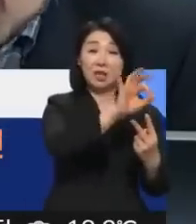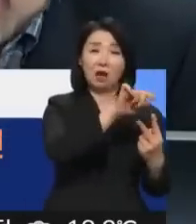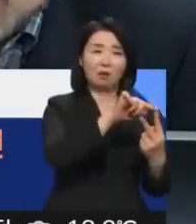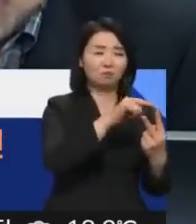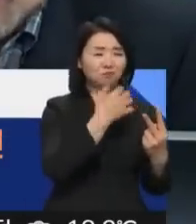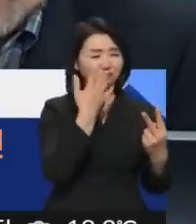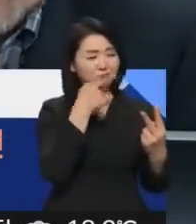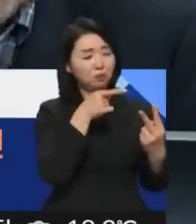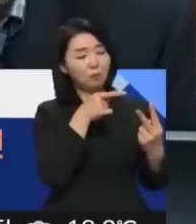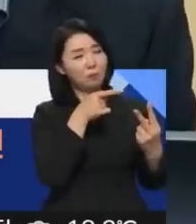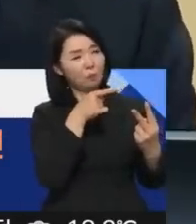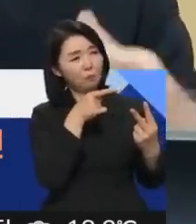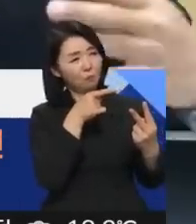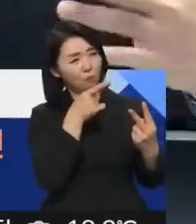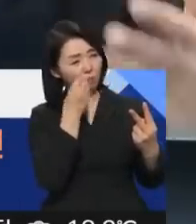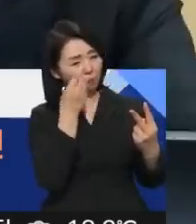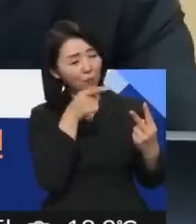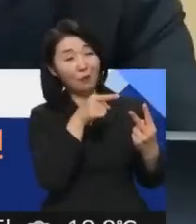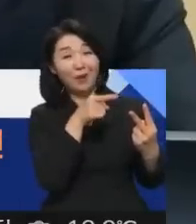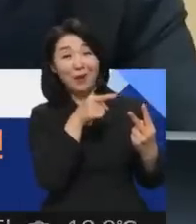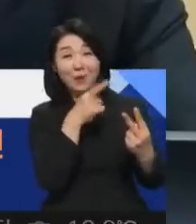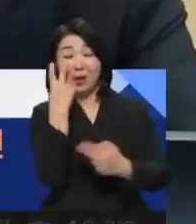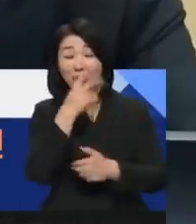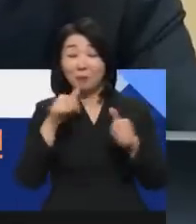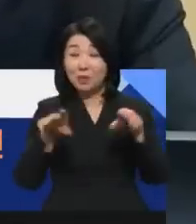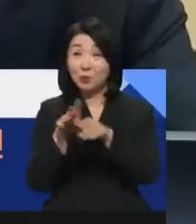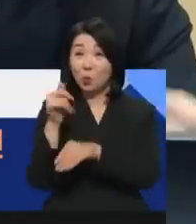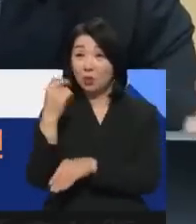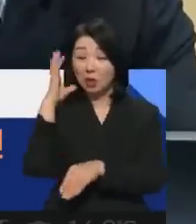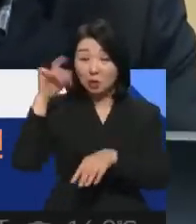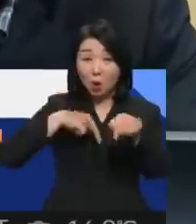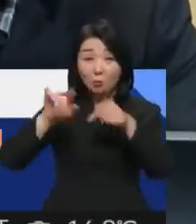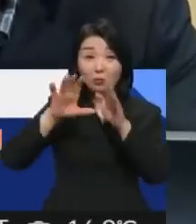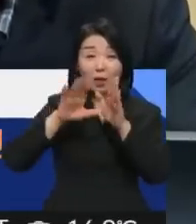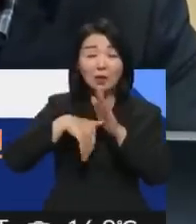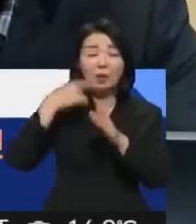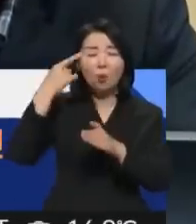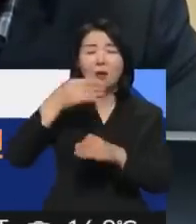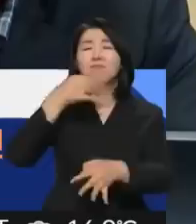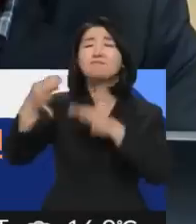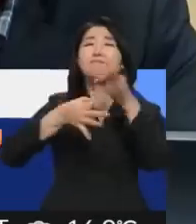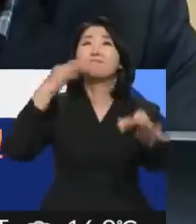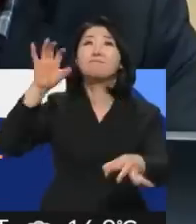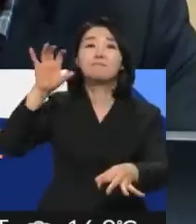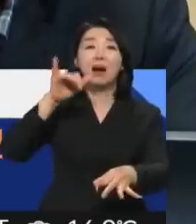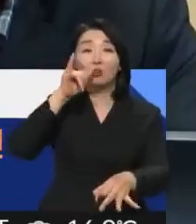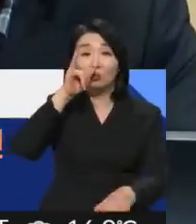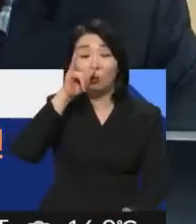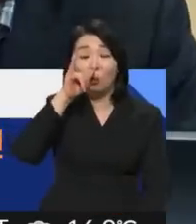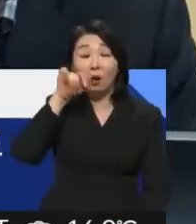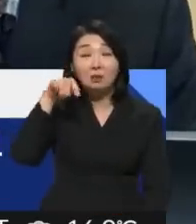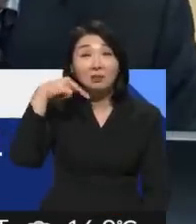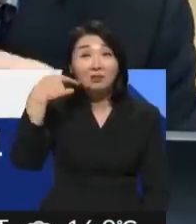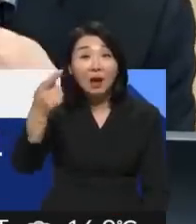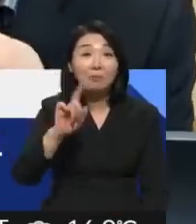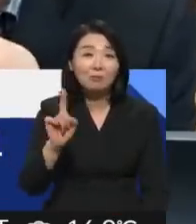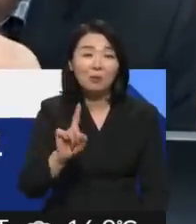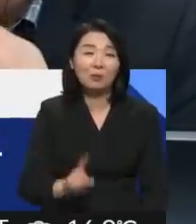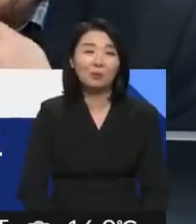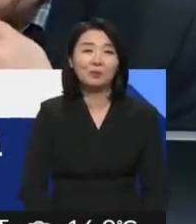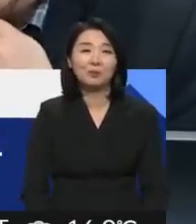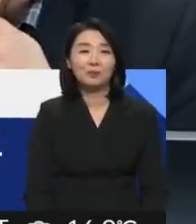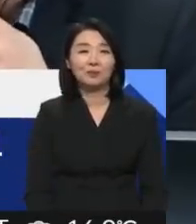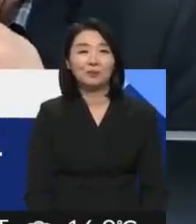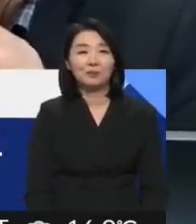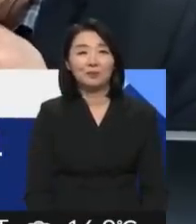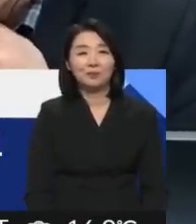미스터리죠, 저는. 아니, 오히려 그 검찰총장 청문회 때 보면 장제원 의원이 막 되게 호통치고 이런 장면이 있거든요. 그러니까요. 그 다음에 이제 일화로 뭐 이제 그런 거가 난